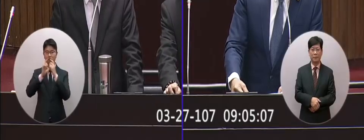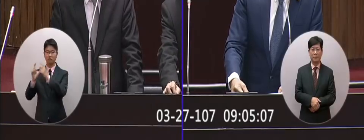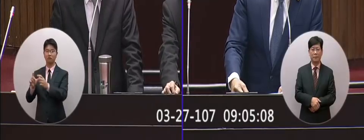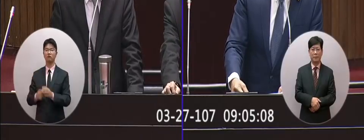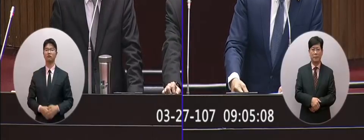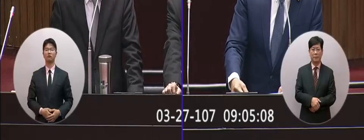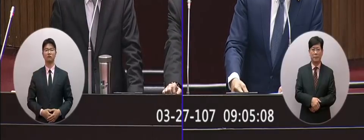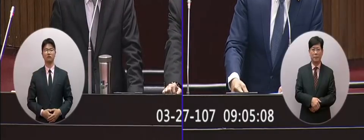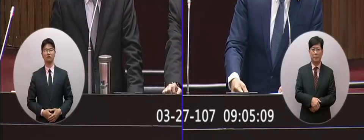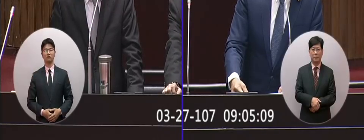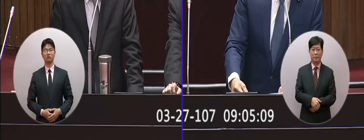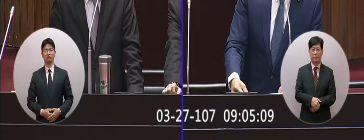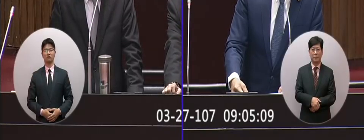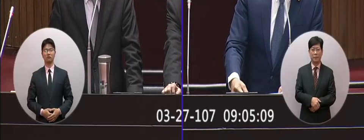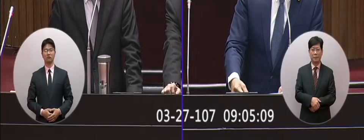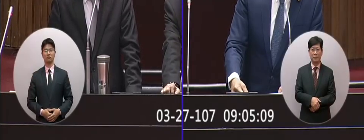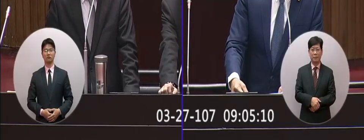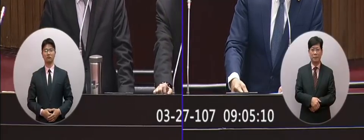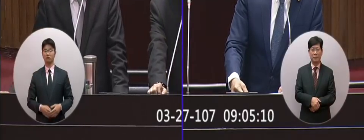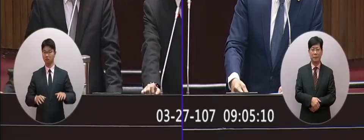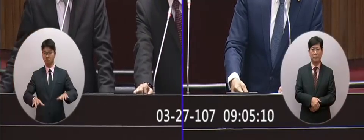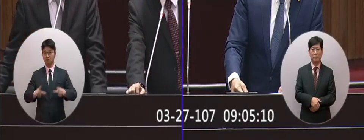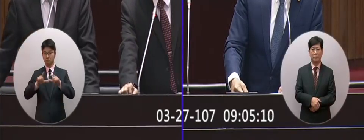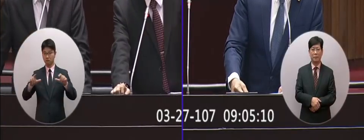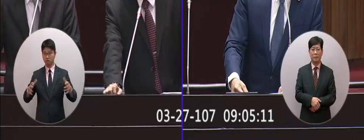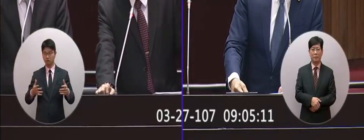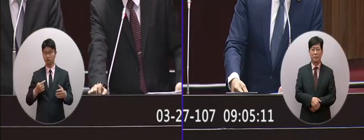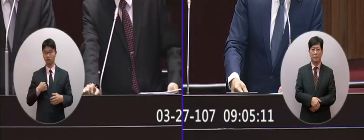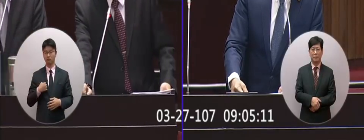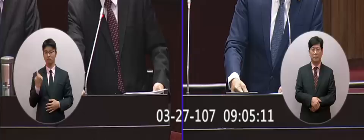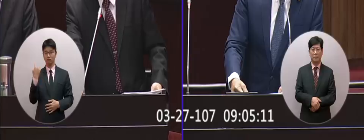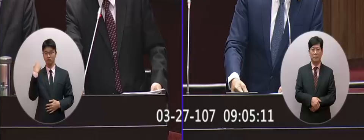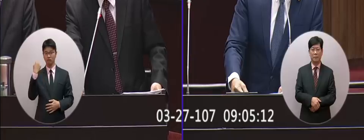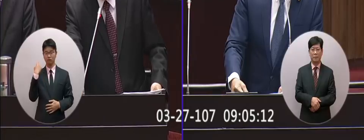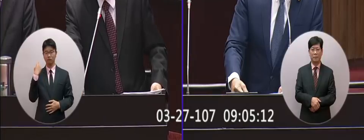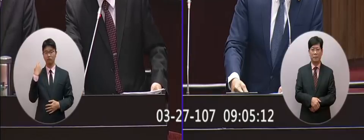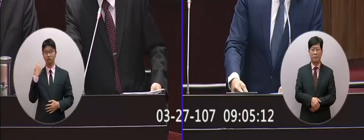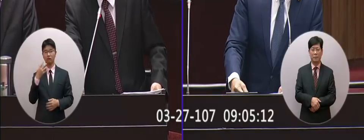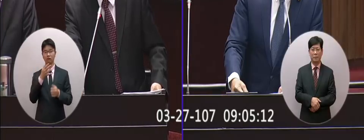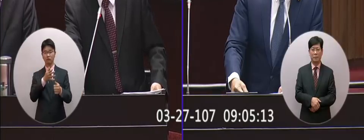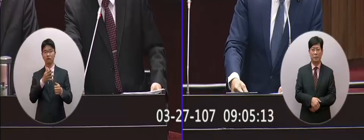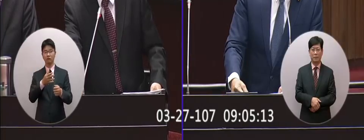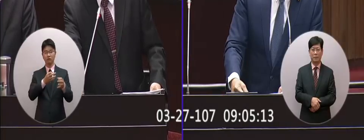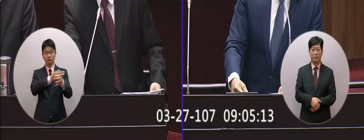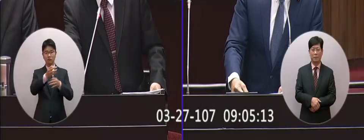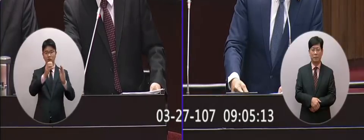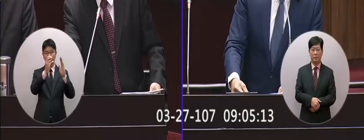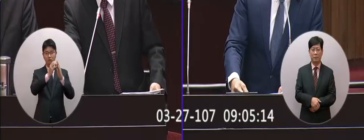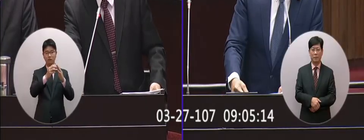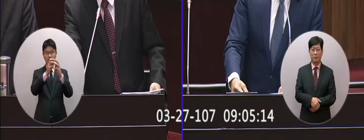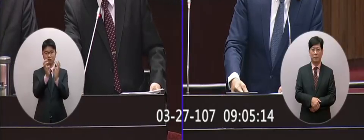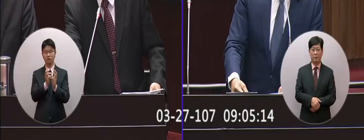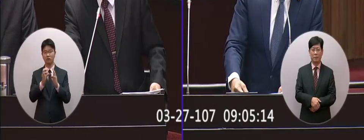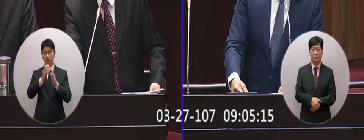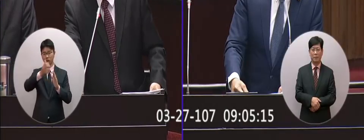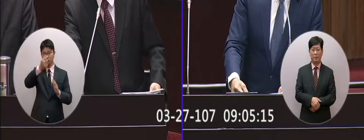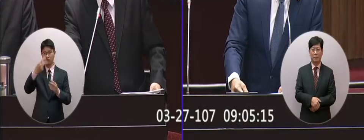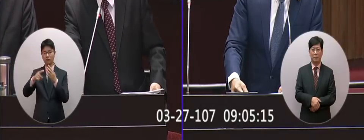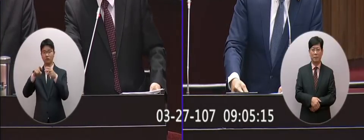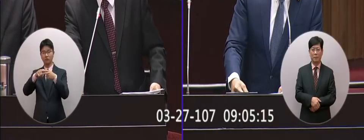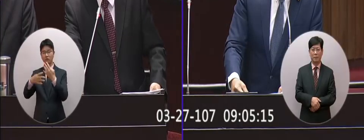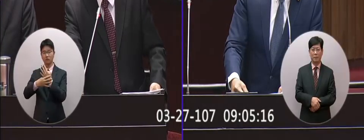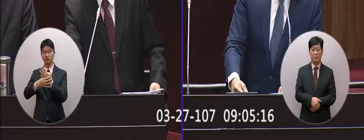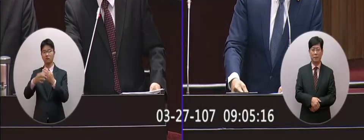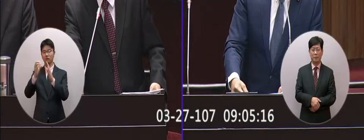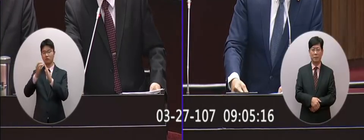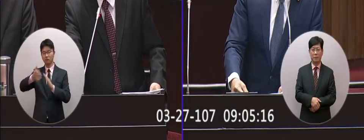来说的话呢，大概我们昨天我们也请我们那个贸易局杨局长跟工业局李局长呢，来跟我